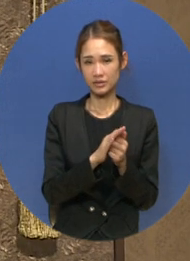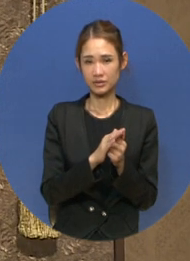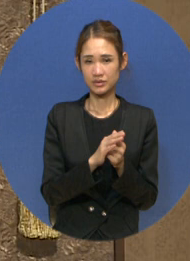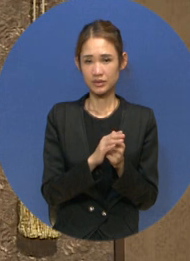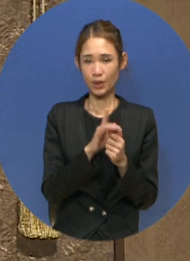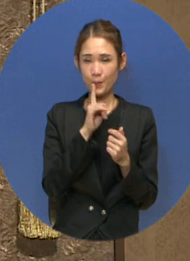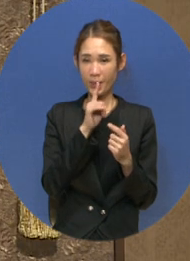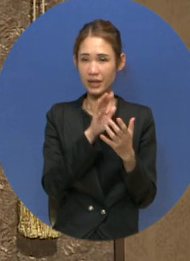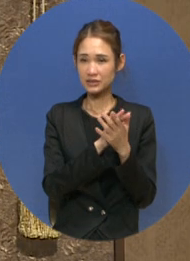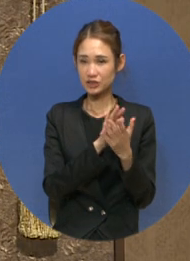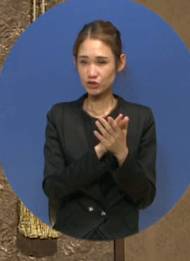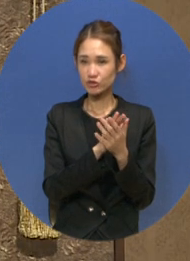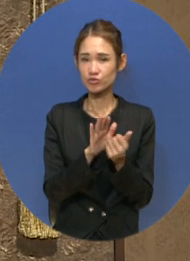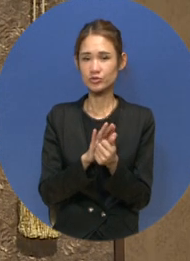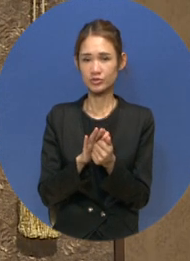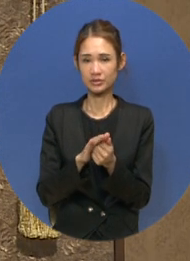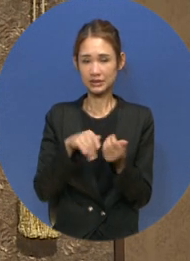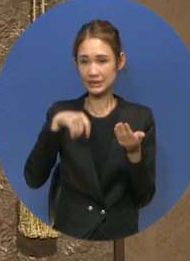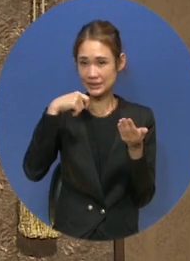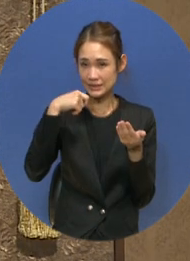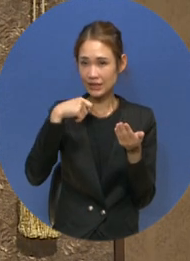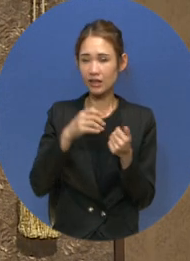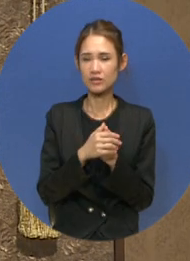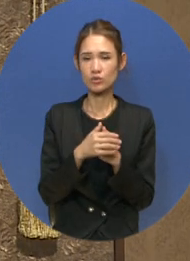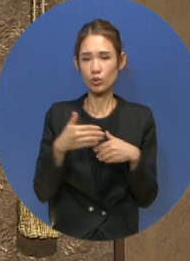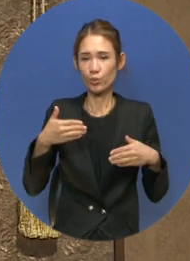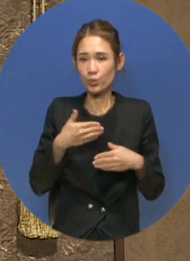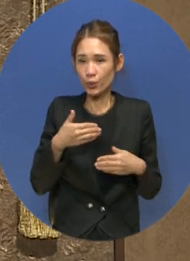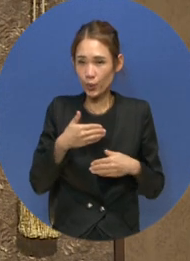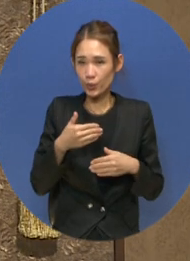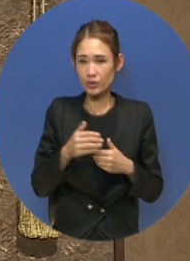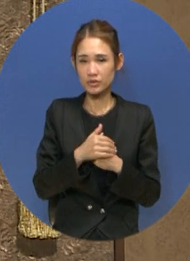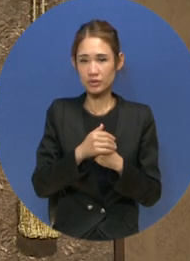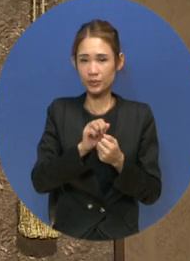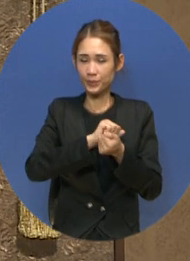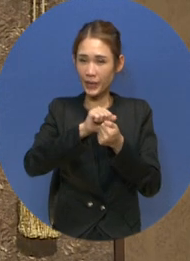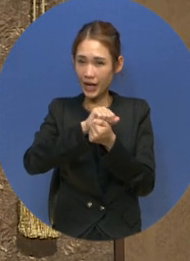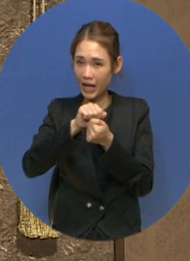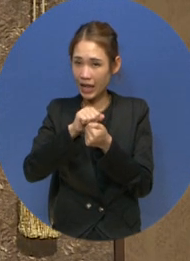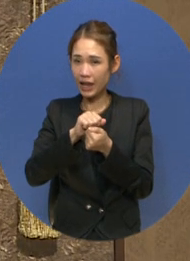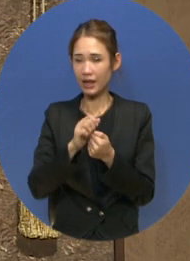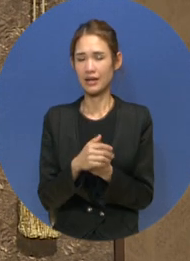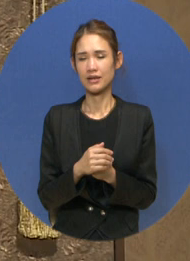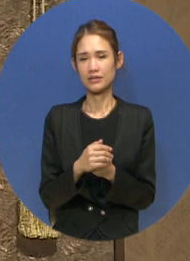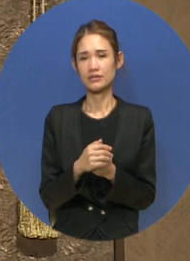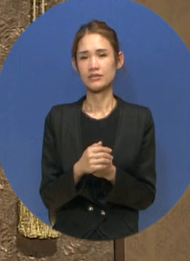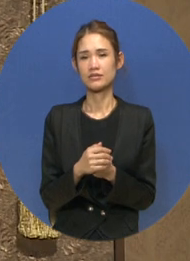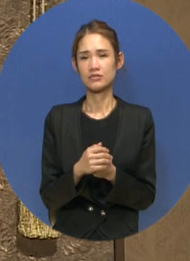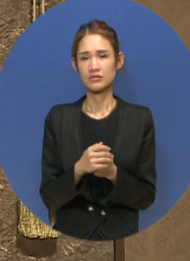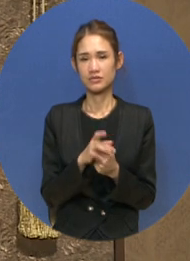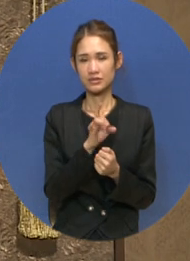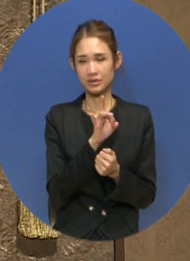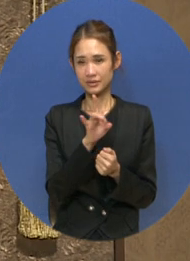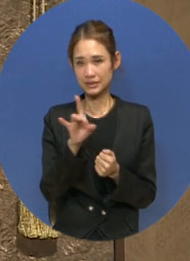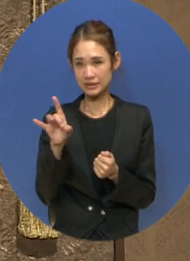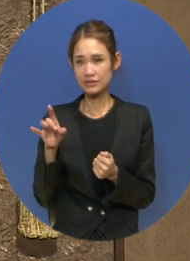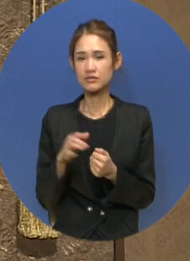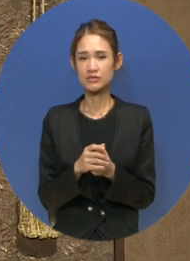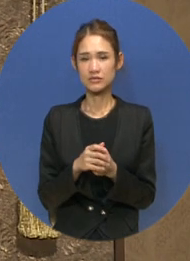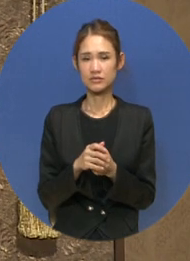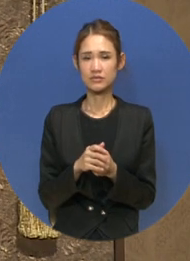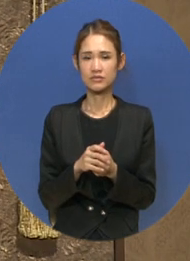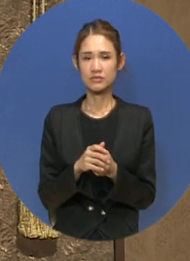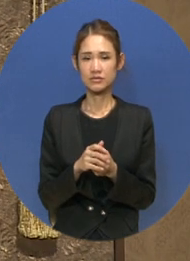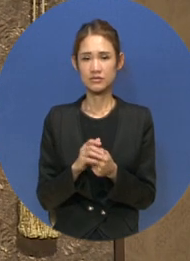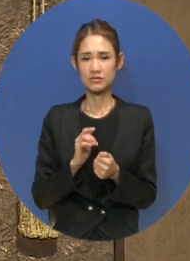서비스, 그 다음에 뭐 식사 서비스, 그 다음에 목욕 서비스, 그 다음에 빨래 서비스 등등 다양한